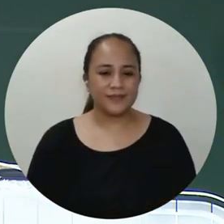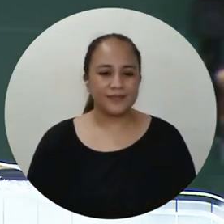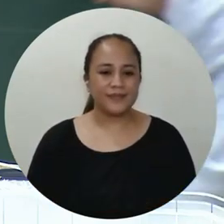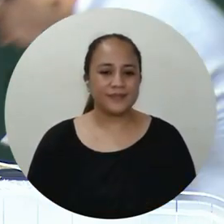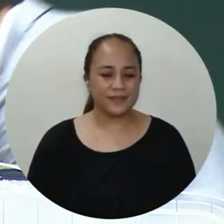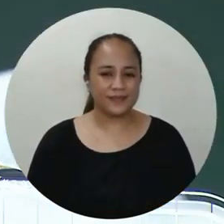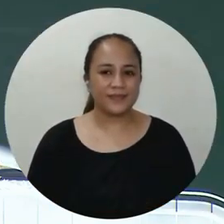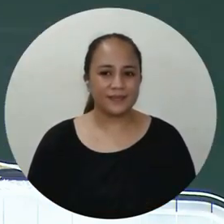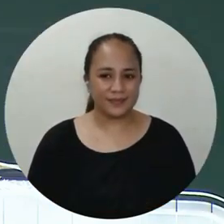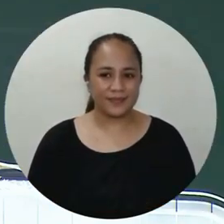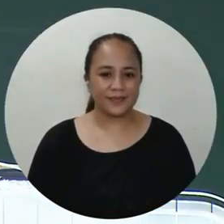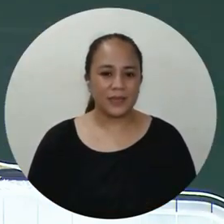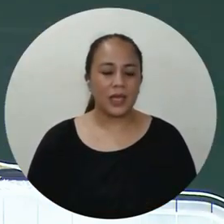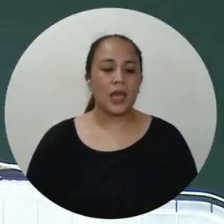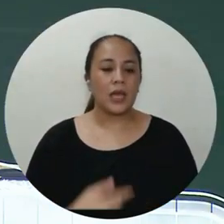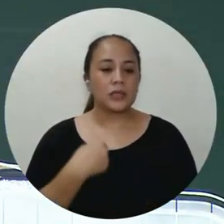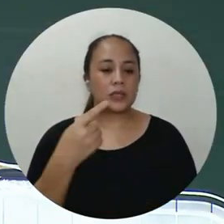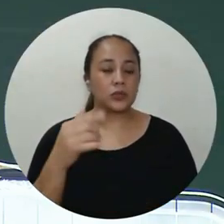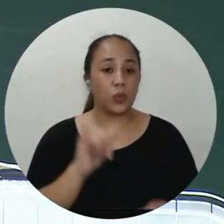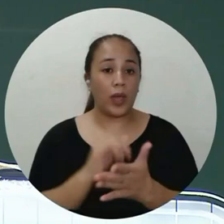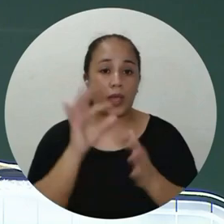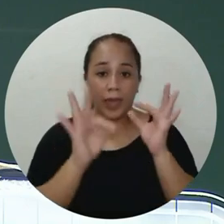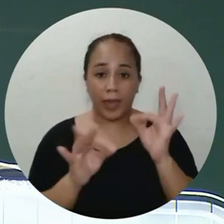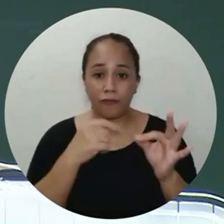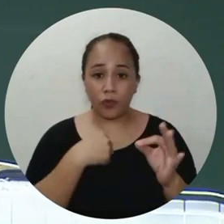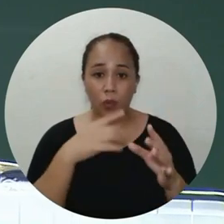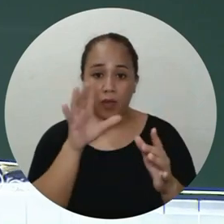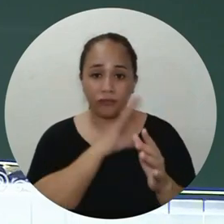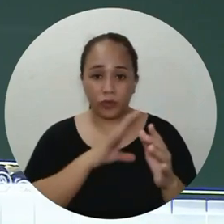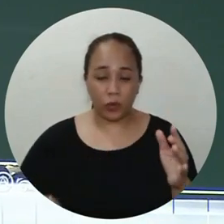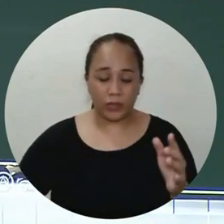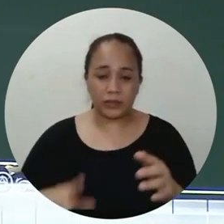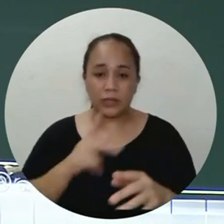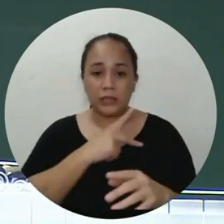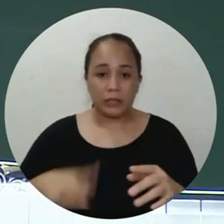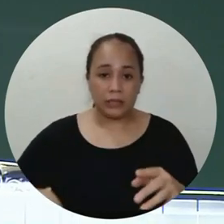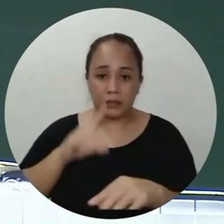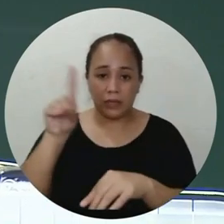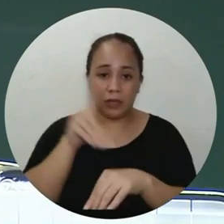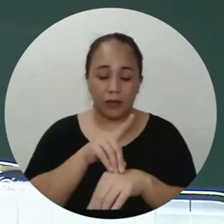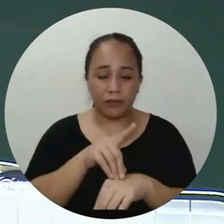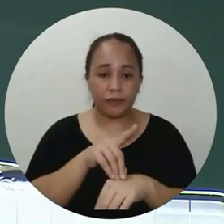끝이에요 끝. And that's why if you have Christ, the kingdom of God and the filling of the Holy Spirit, then that is the end of